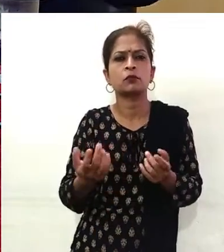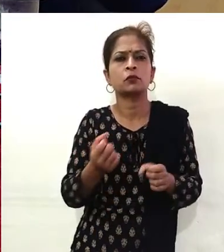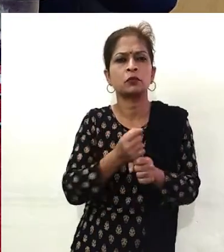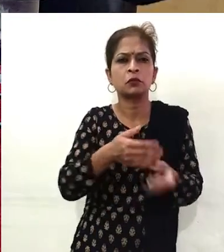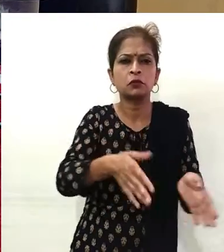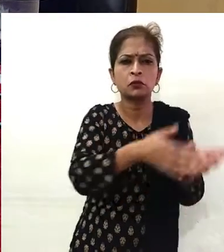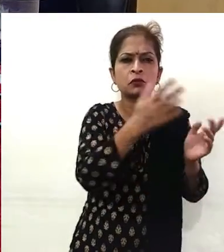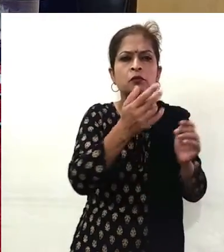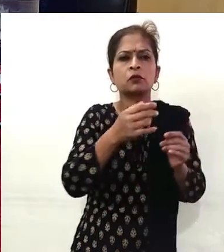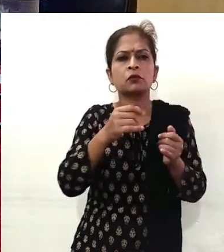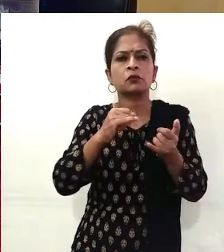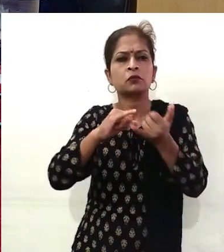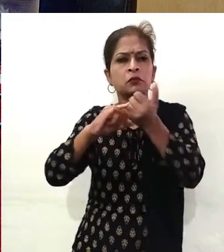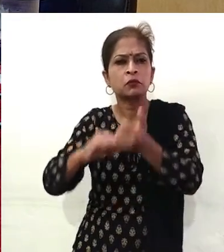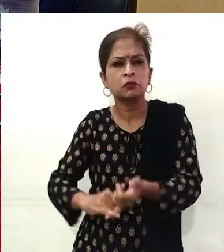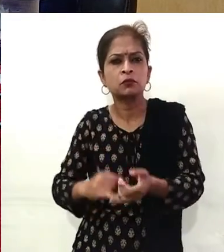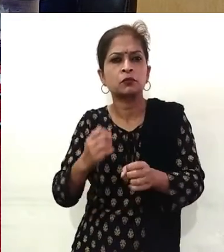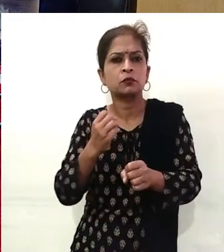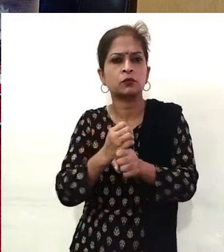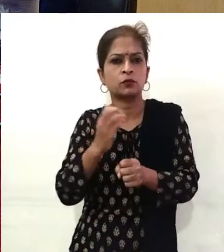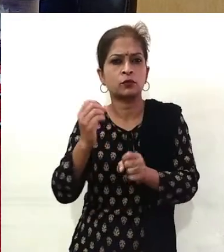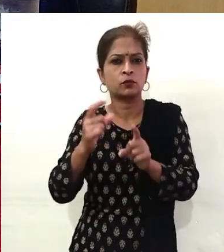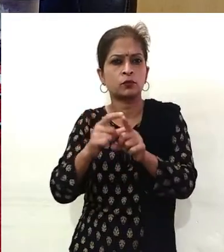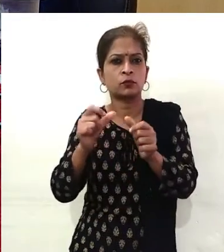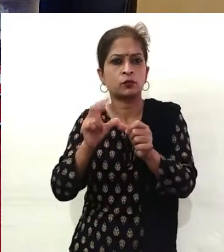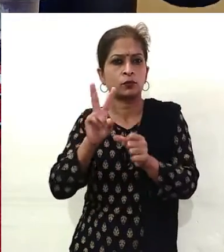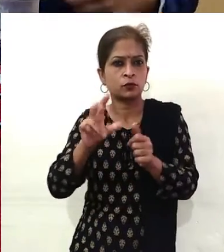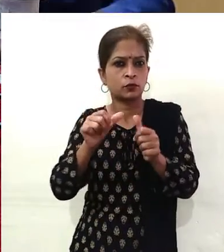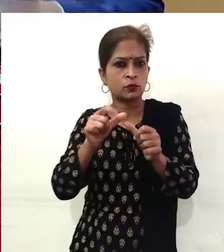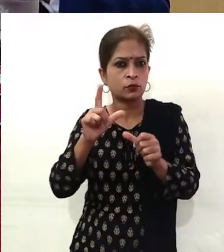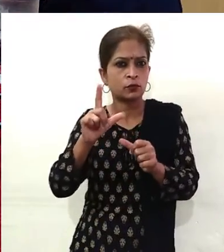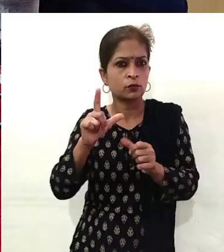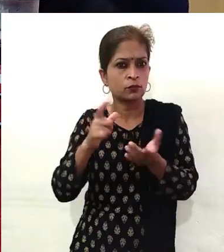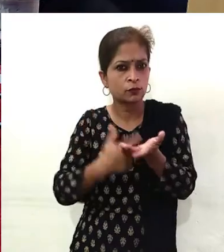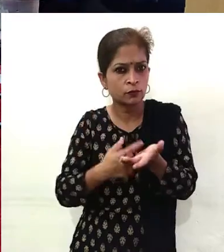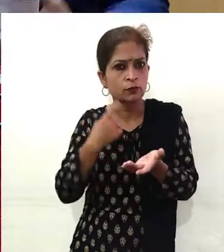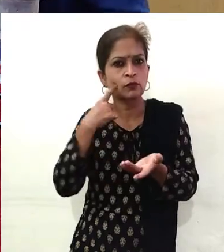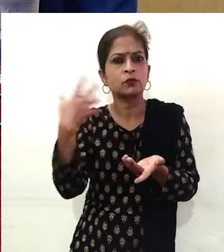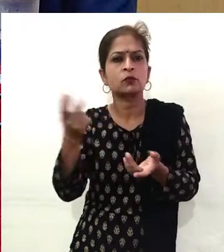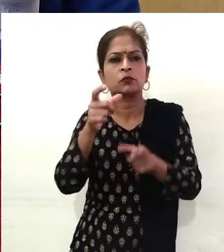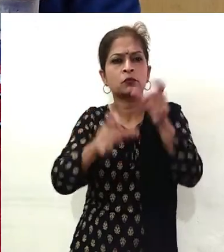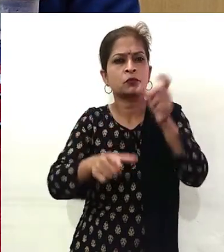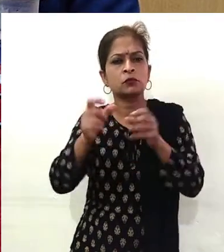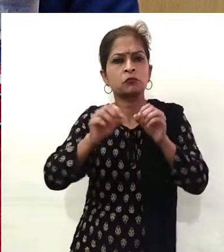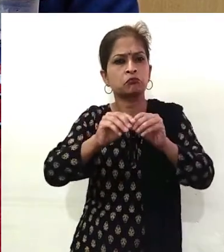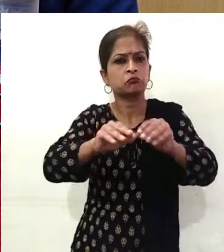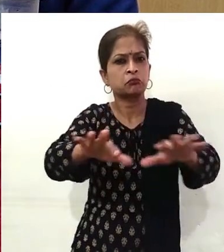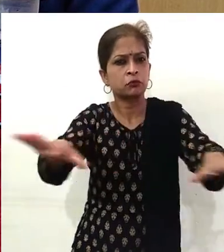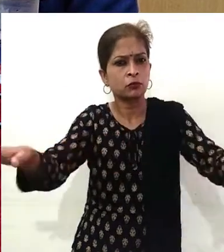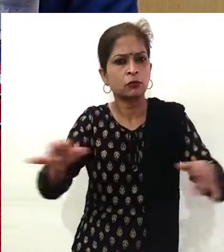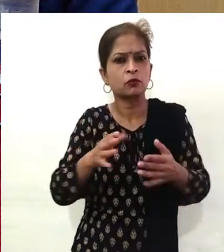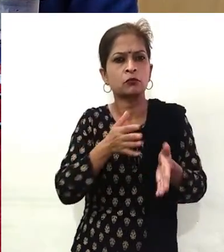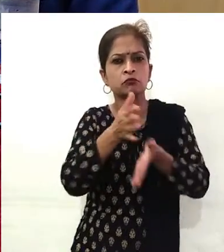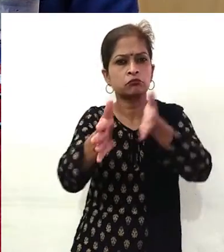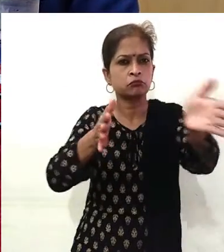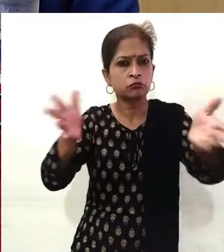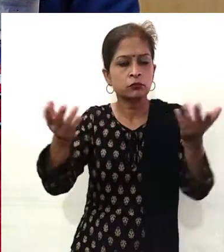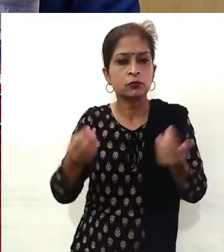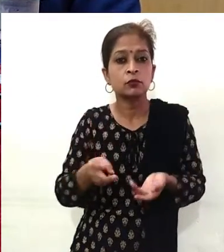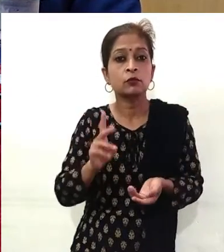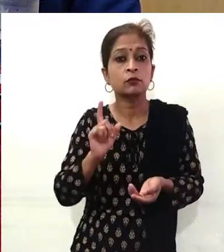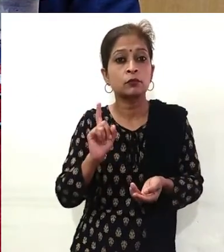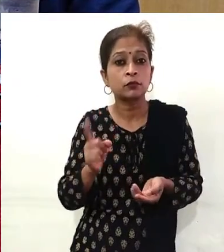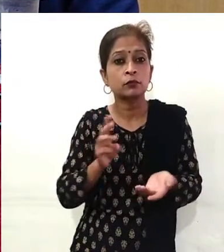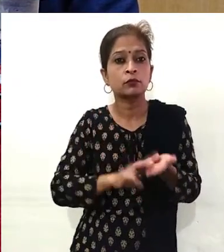भर में गंगा से लेकर गोदावरी तक उत्कल राज्य हुआ करता था उस वक्त, तो हर जगह फैल गए लोग। लेकिन